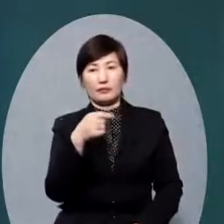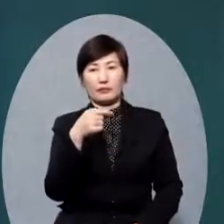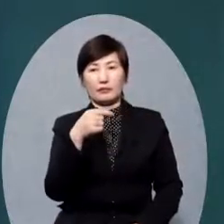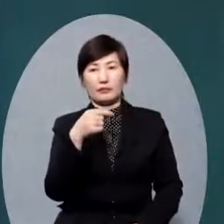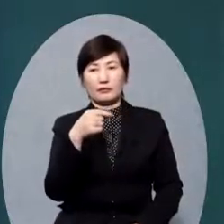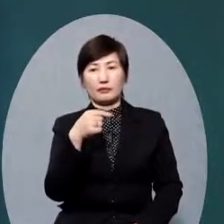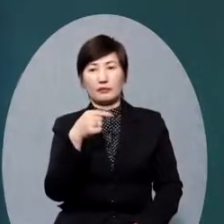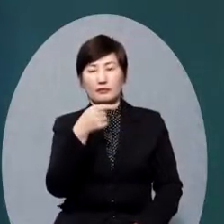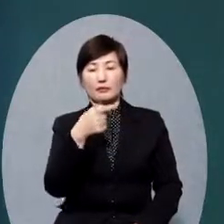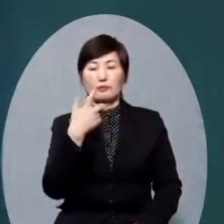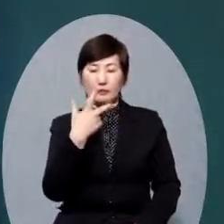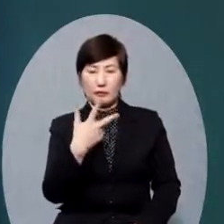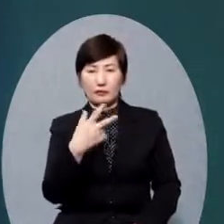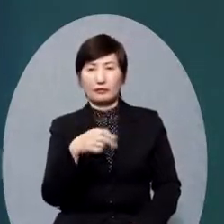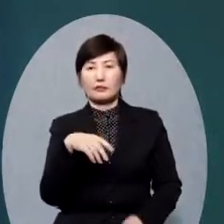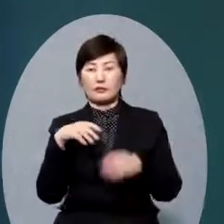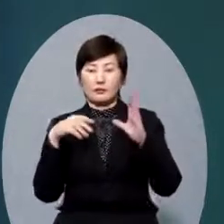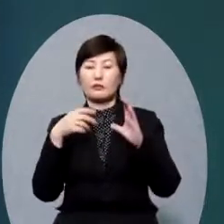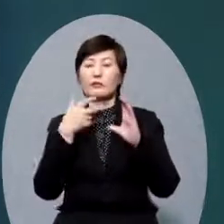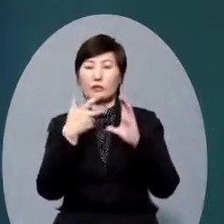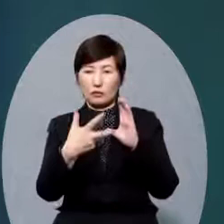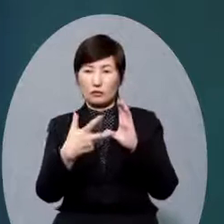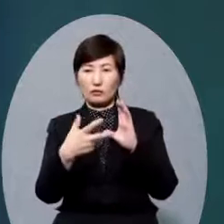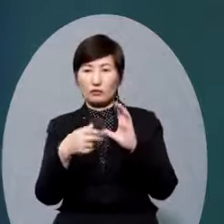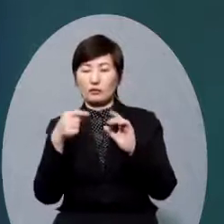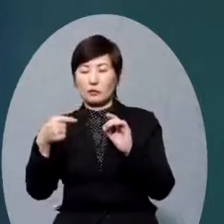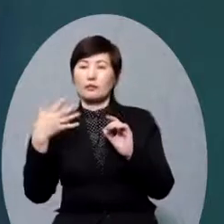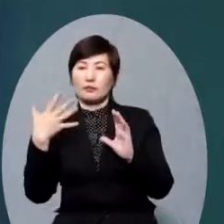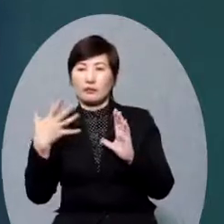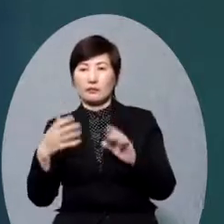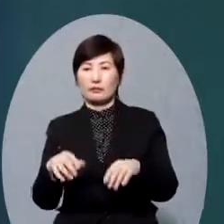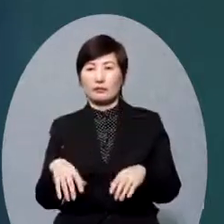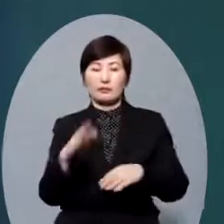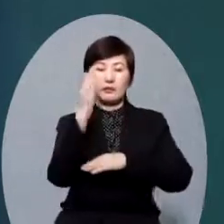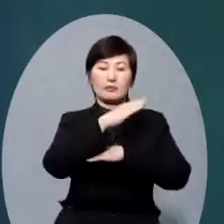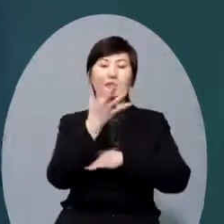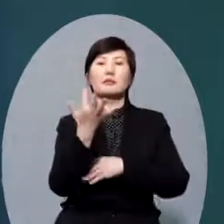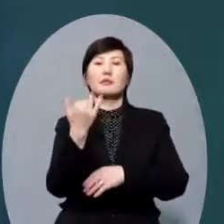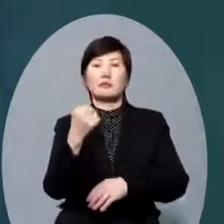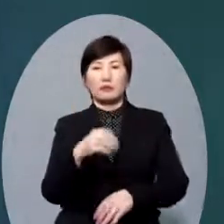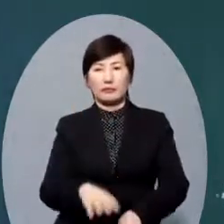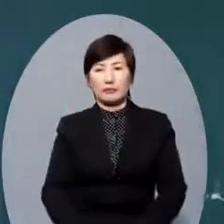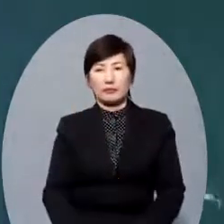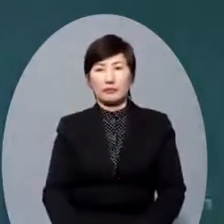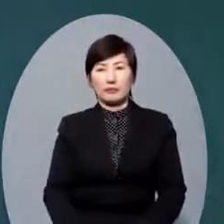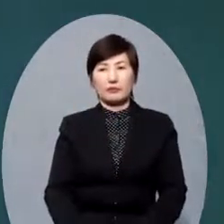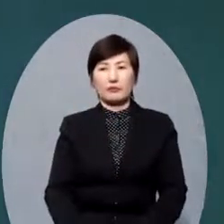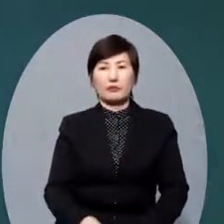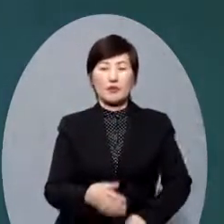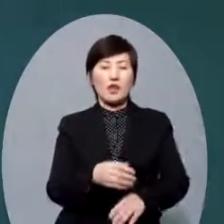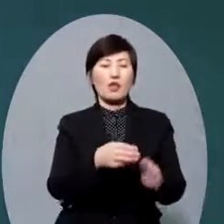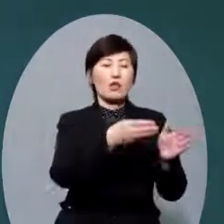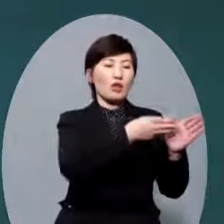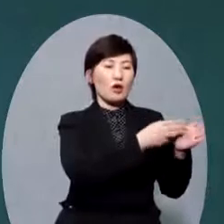3, хасах 3, 3, хасах 5. За энэ налалтыг